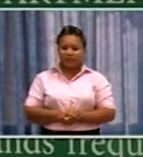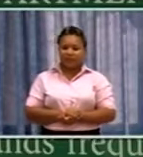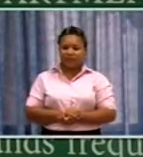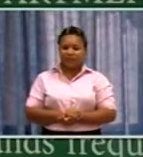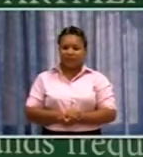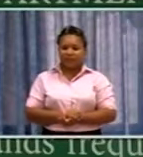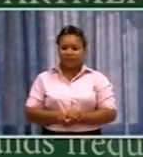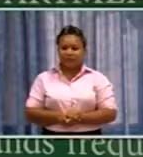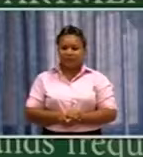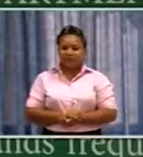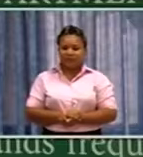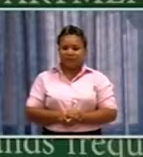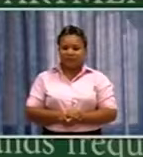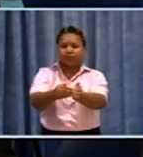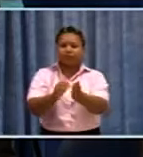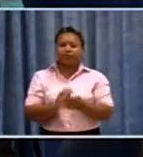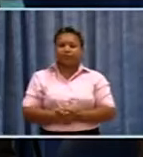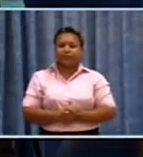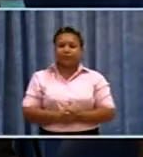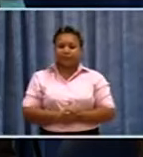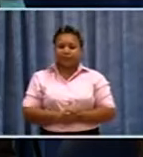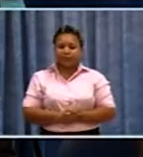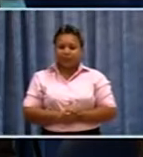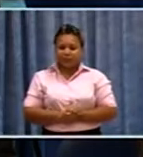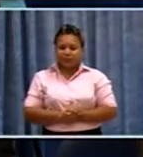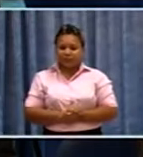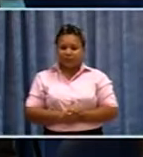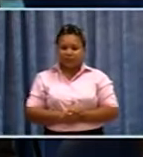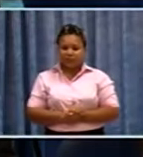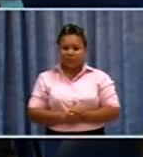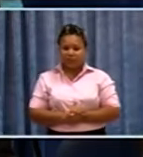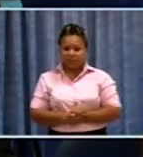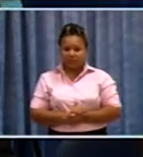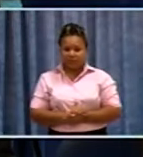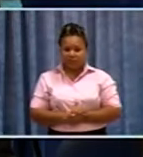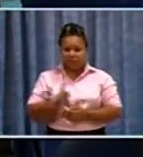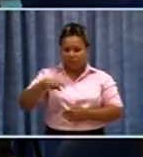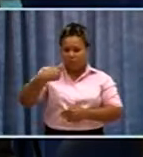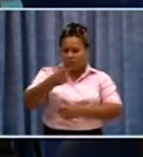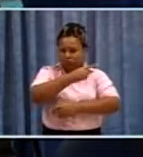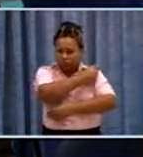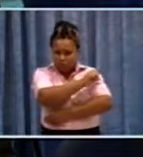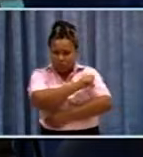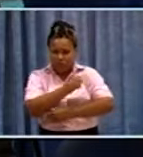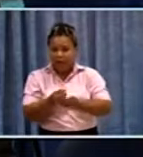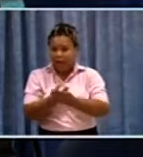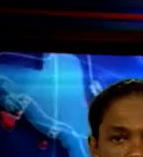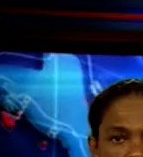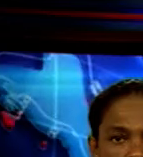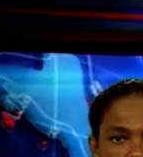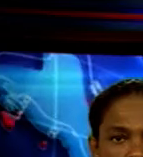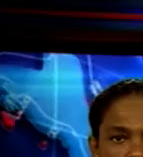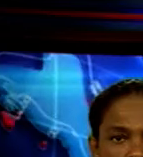milestone qui nous besoin célébrer ensemble, mais on embarque le sa next step, sa prochaine étape ensemble.